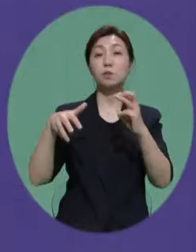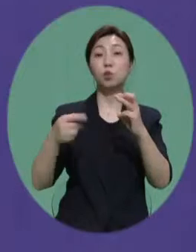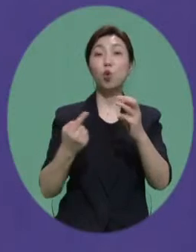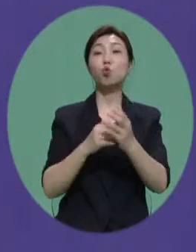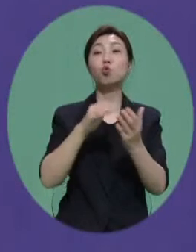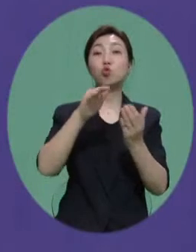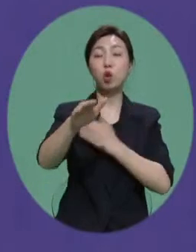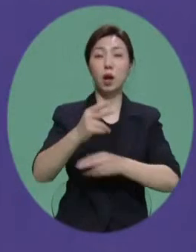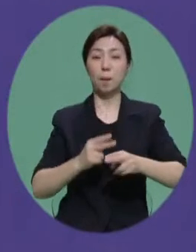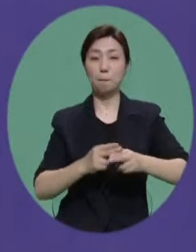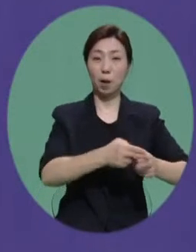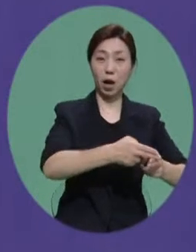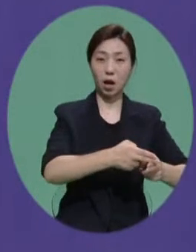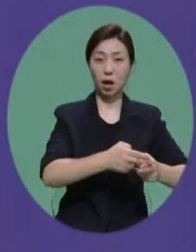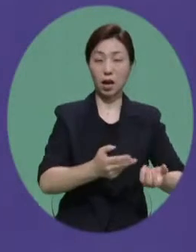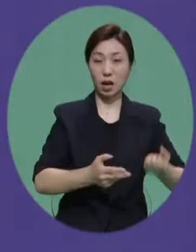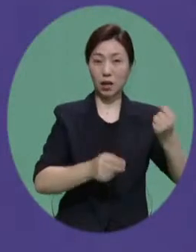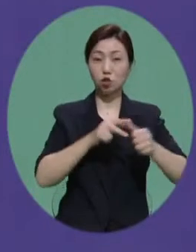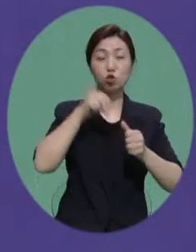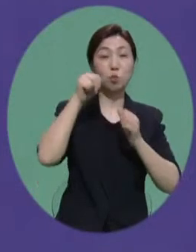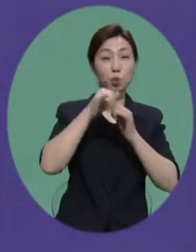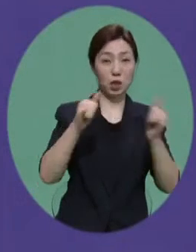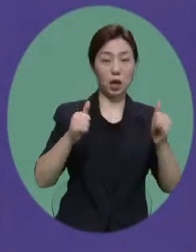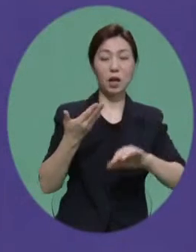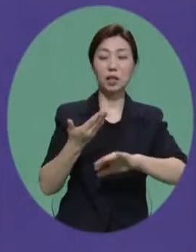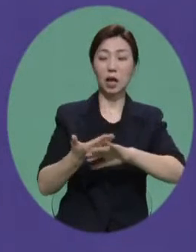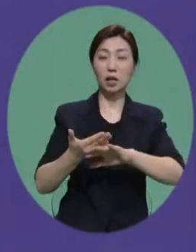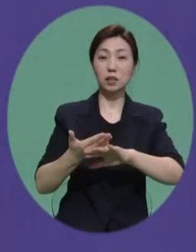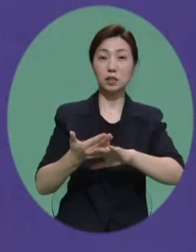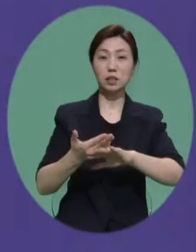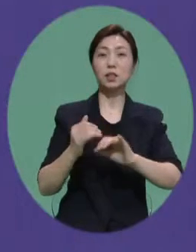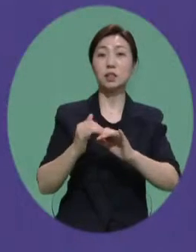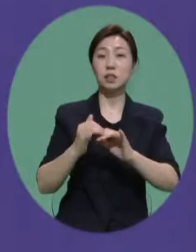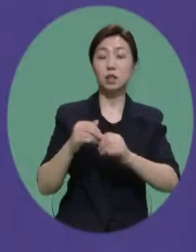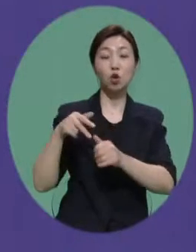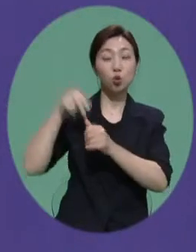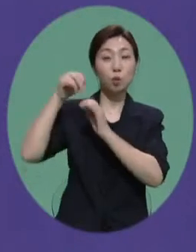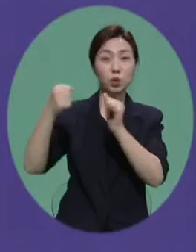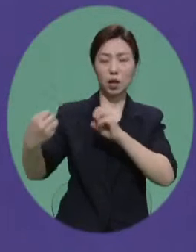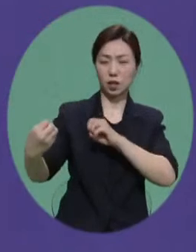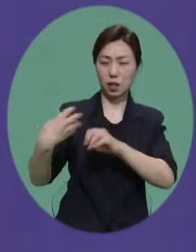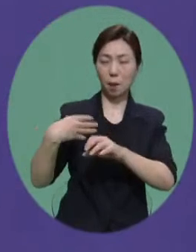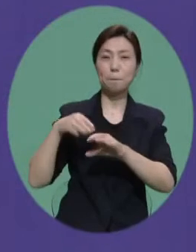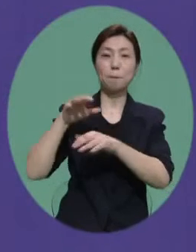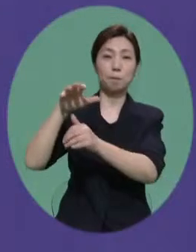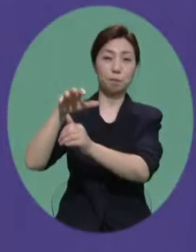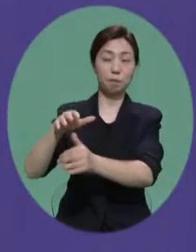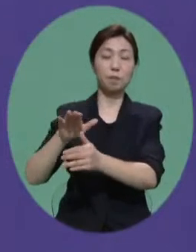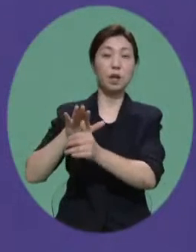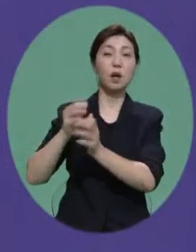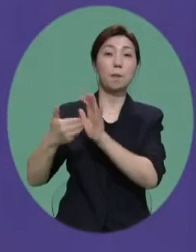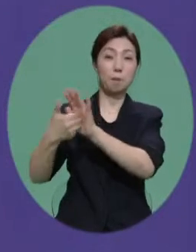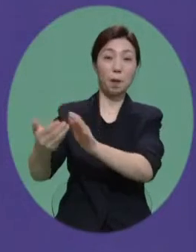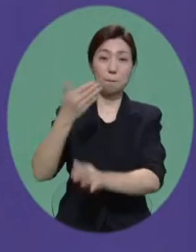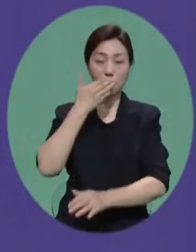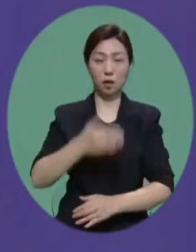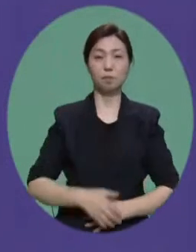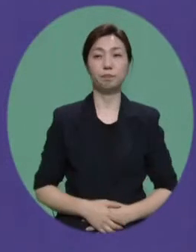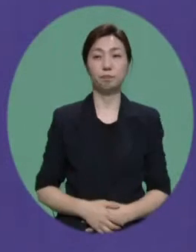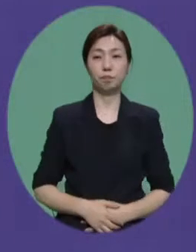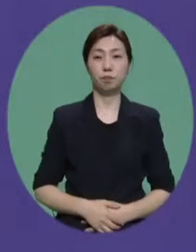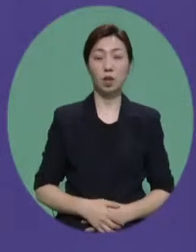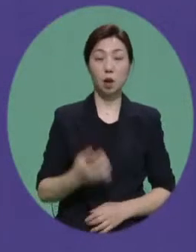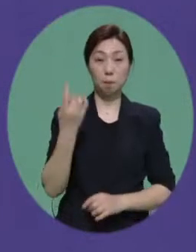주도권을 가진 후보께서 상대 후보자의 발언을 재지 할 수 있습니다 규칙대로 말하게 진행되지 않을 때에는